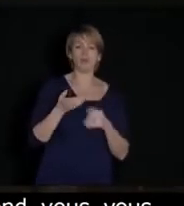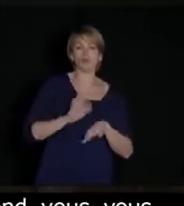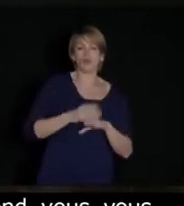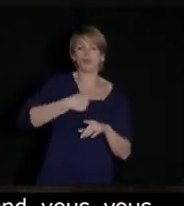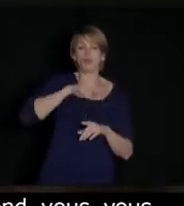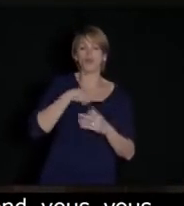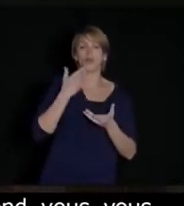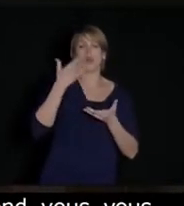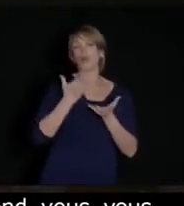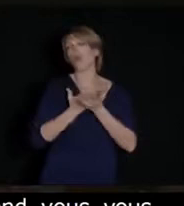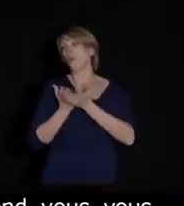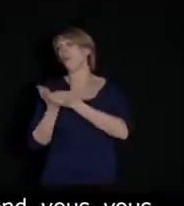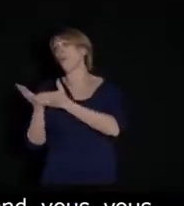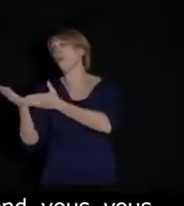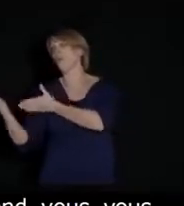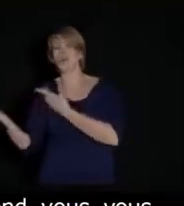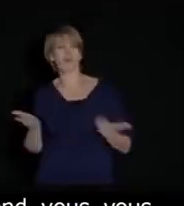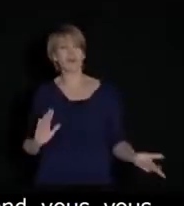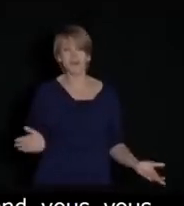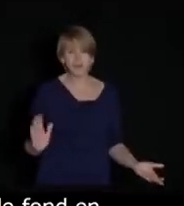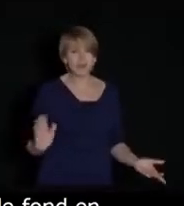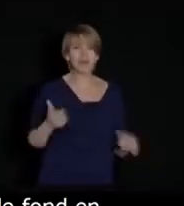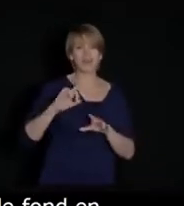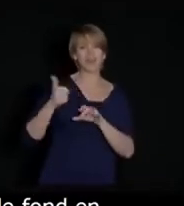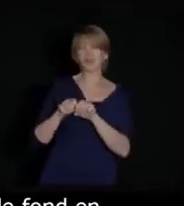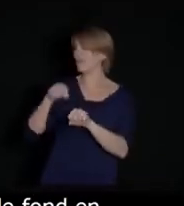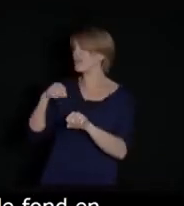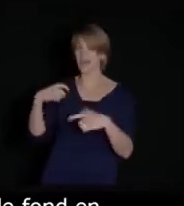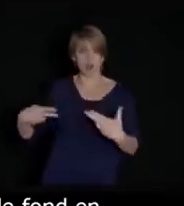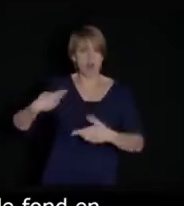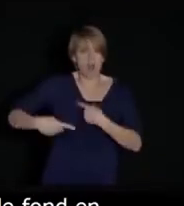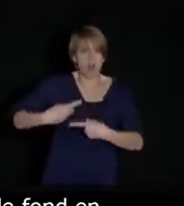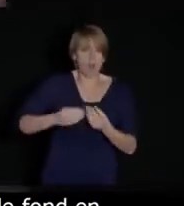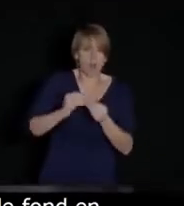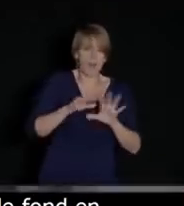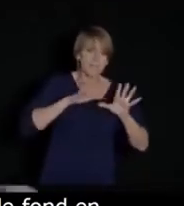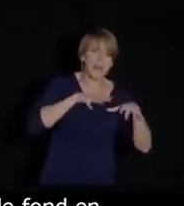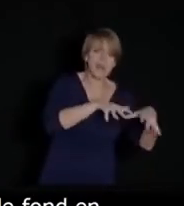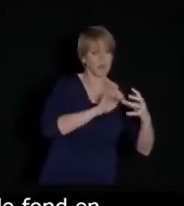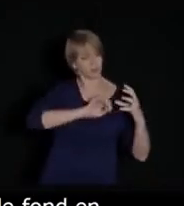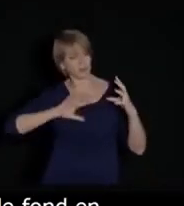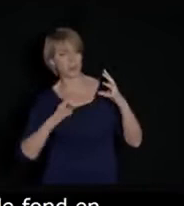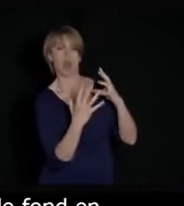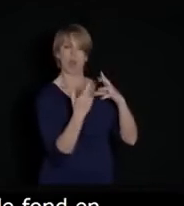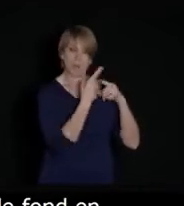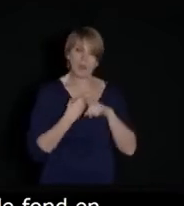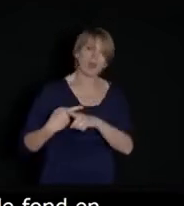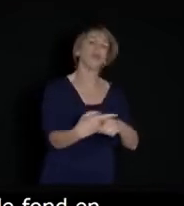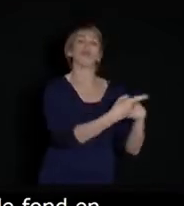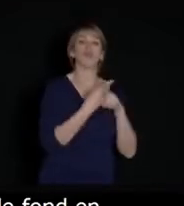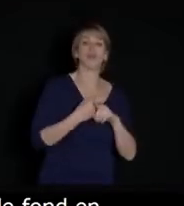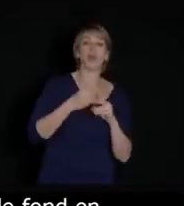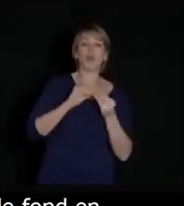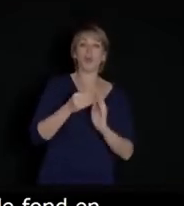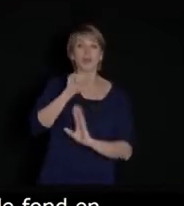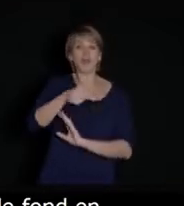est-ce qui se trouve là? Et pendant ce temps-là, nous, on parle d'autre chose. On ne sait pas que le 21e siècle est en train de refaire sa carte sur le fond des mers et